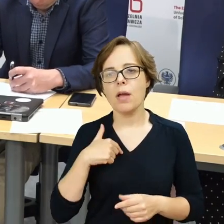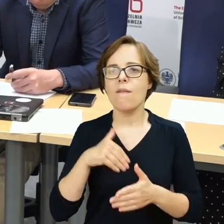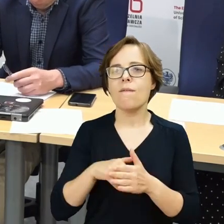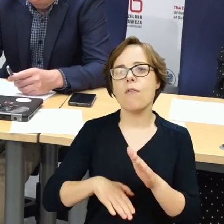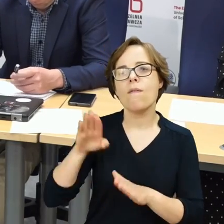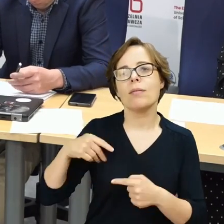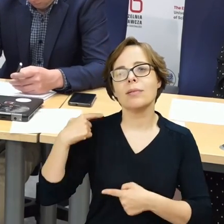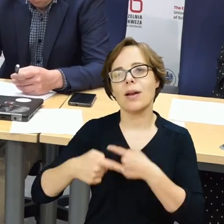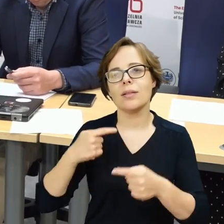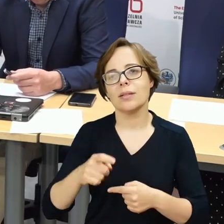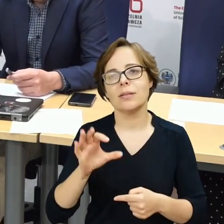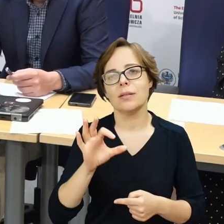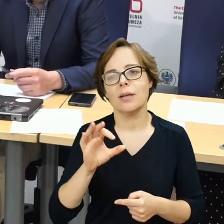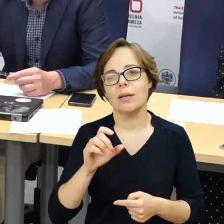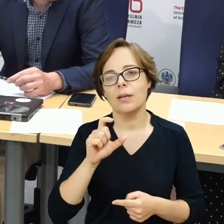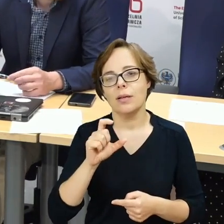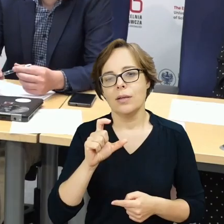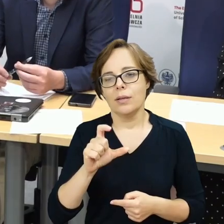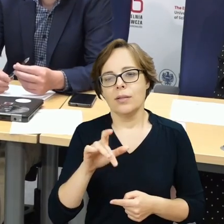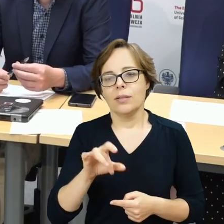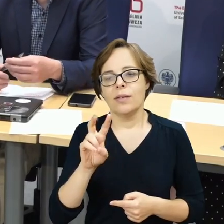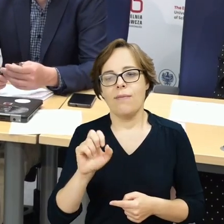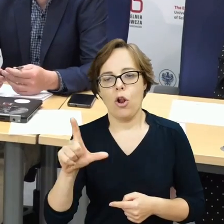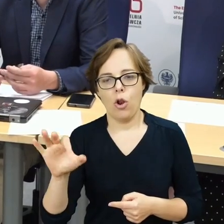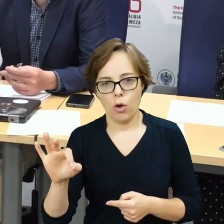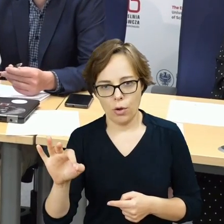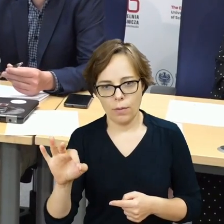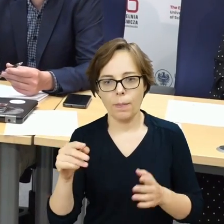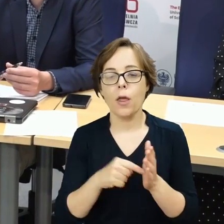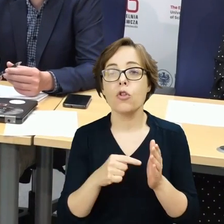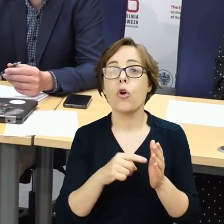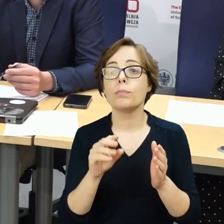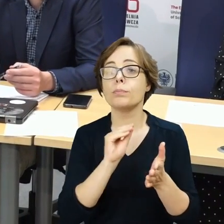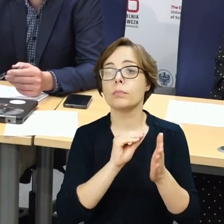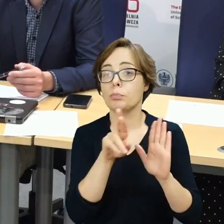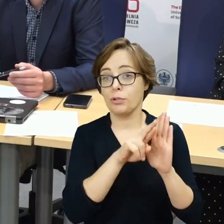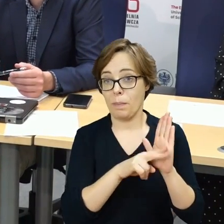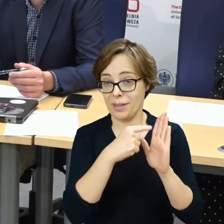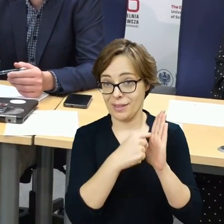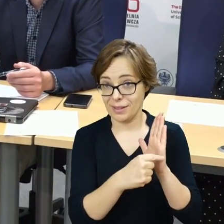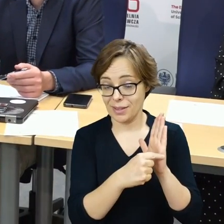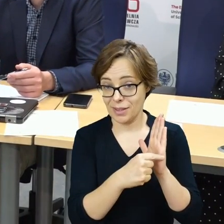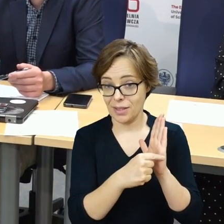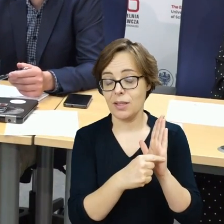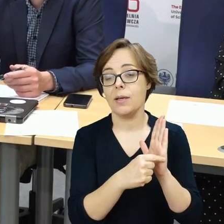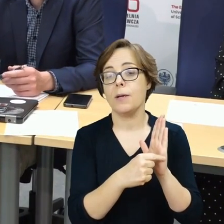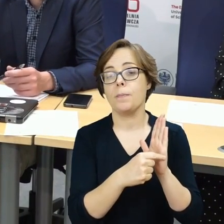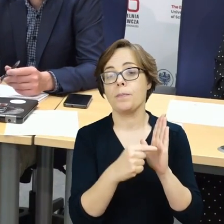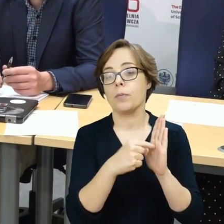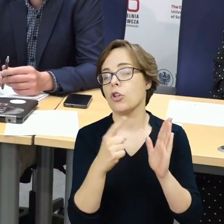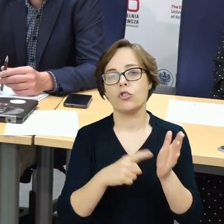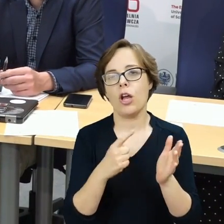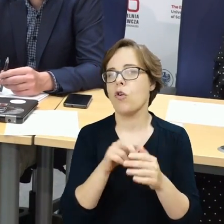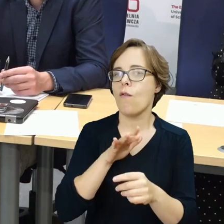uczeni do tego, że to słowo zaklęte w strukturę przepisu prawnego i normy prawnej rozstrzyga bardzo często o życiu